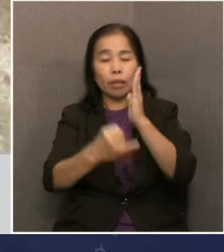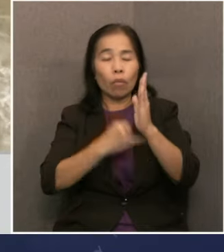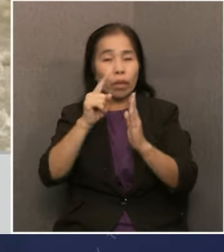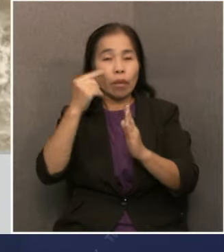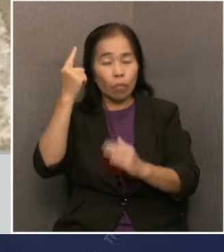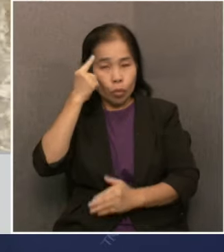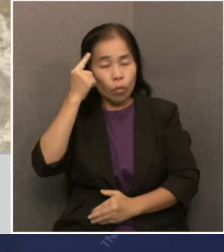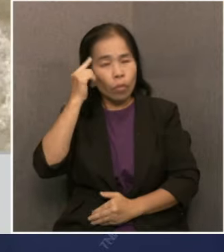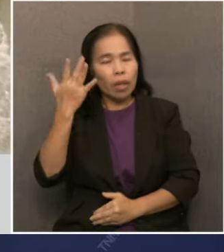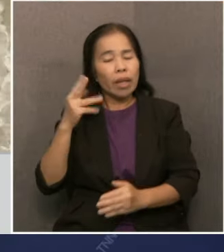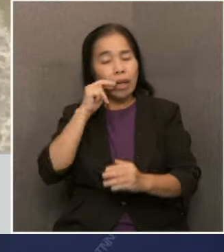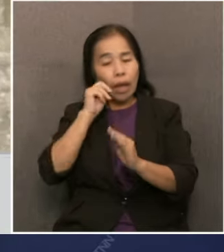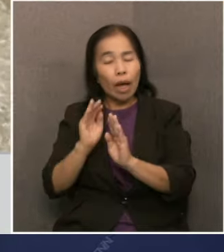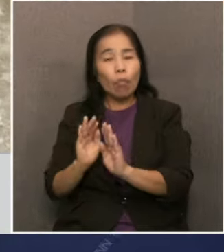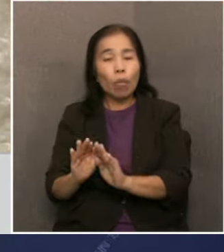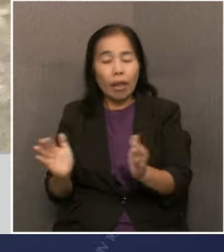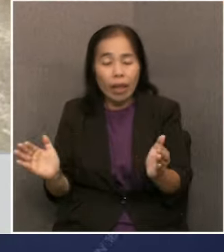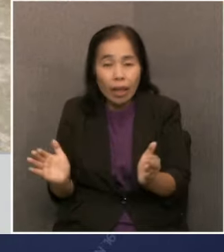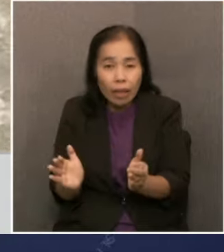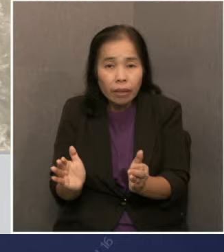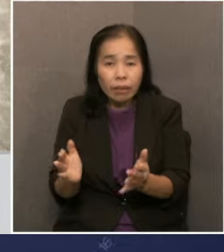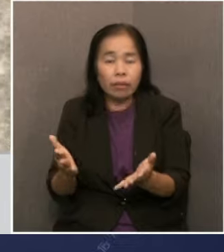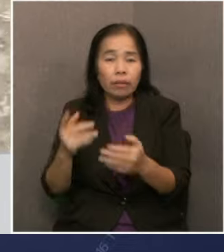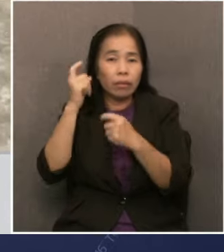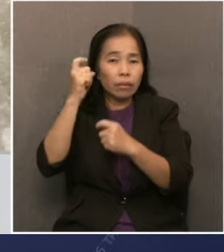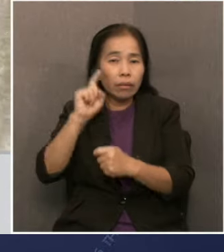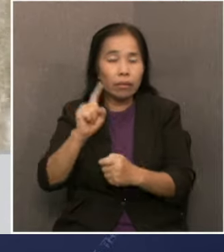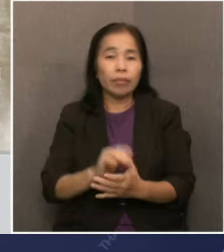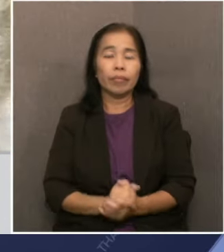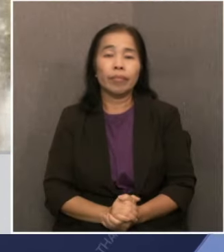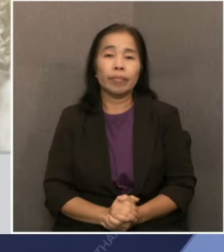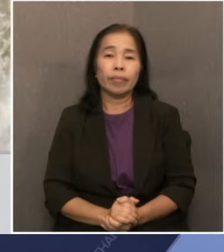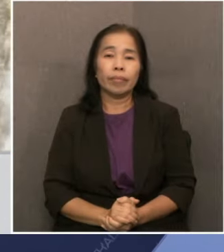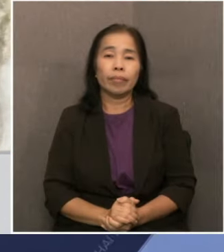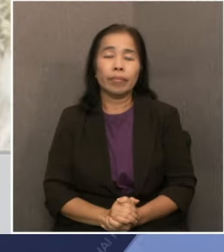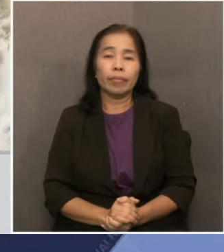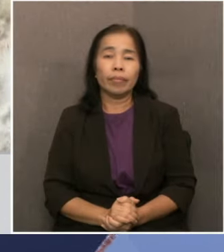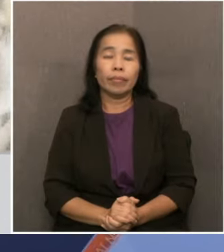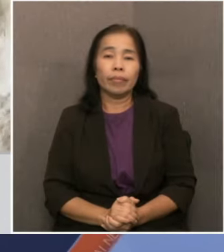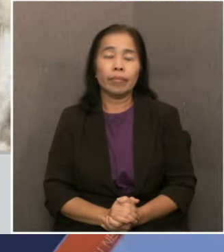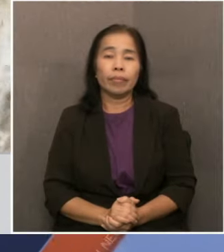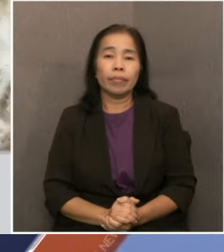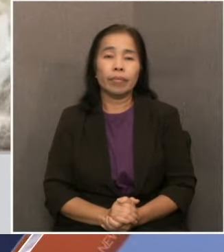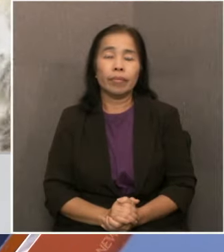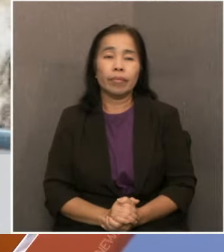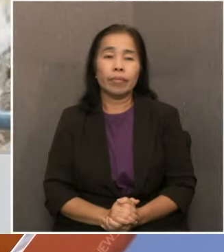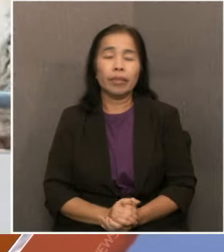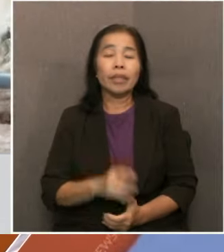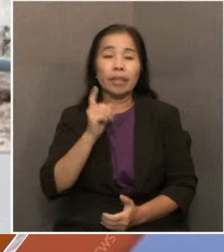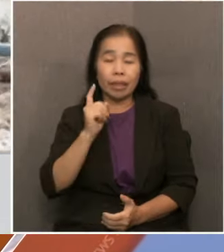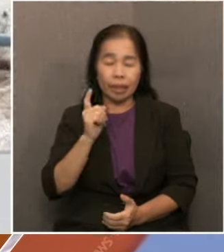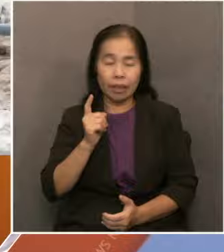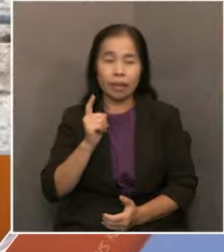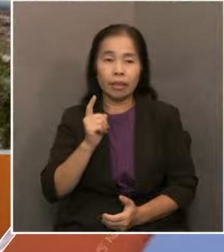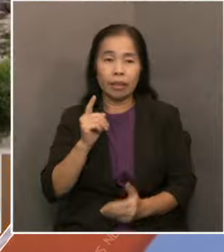้ำขนาดเลขหรพื้นที่มีความเสียงหลัวบ ทั้งหลายทั้งทวงาจเก็รกษเล็ท